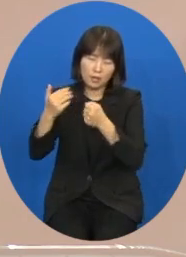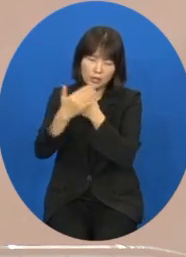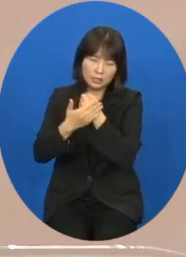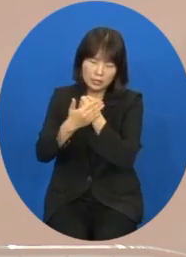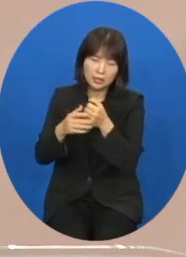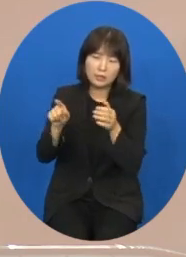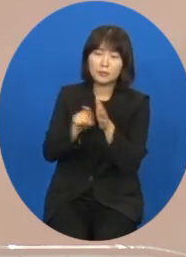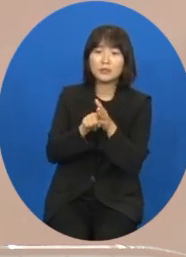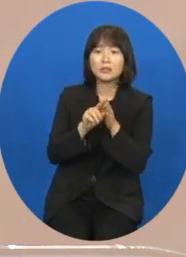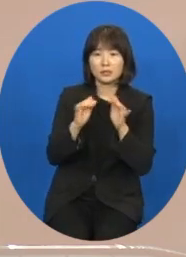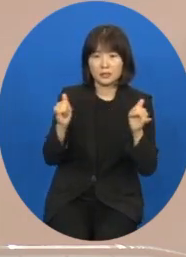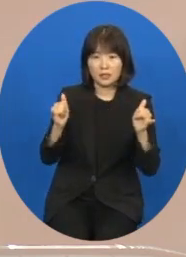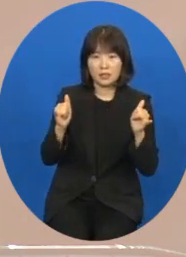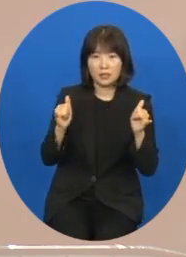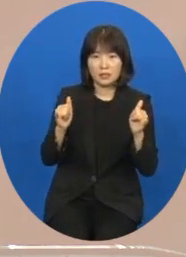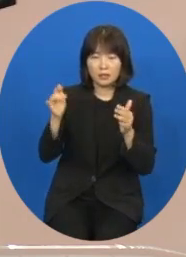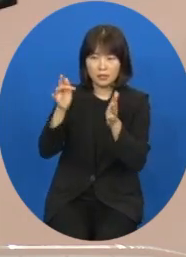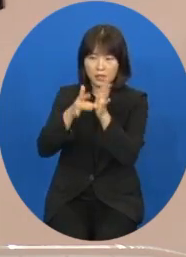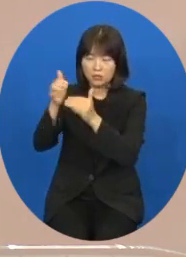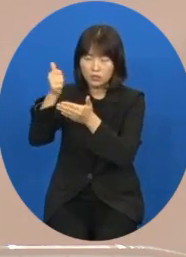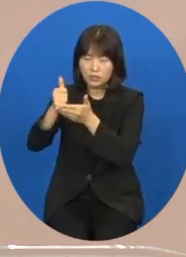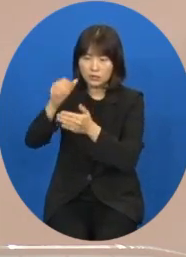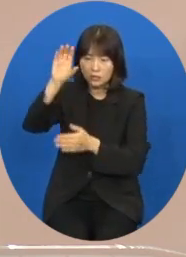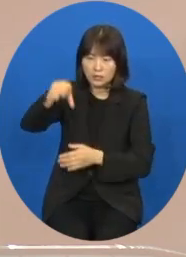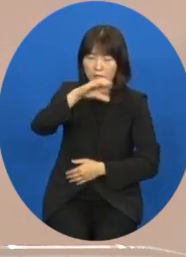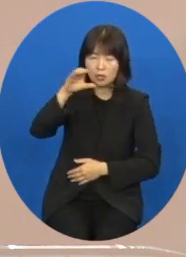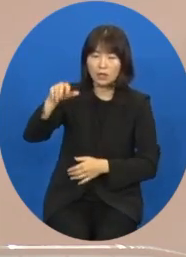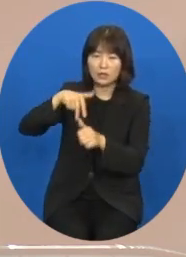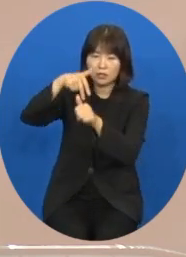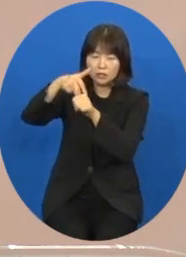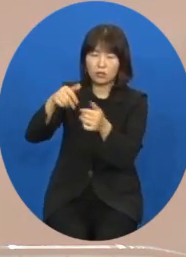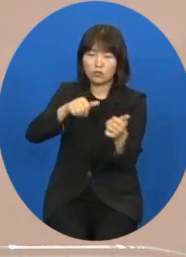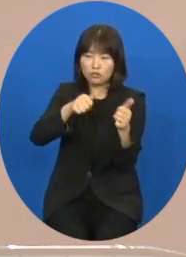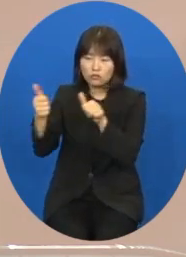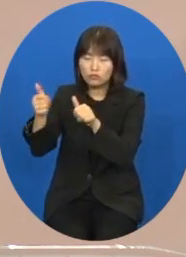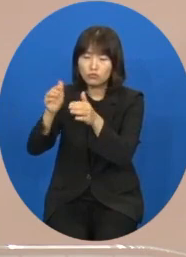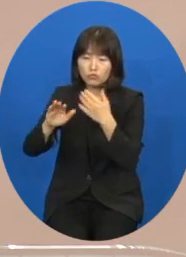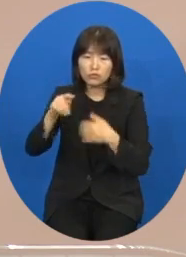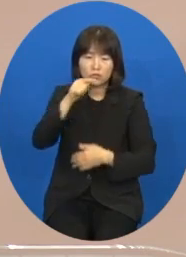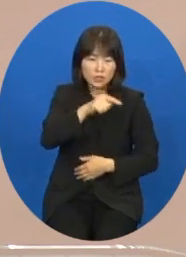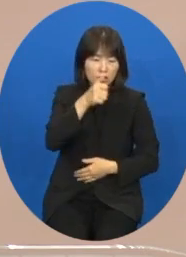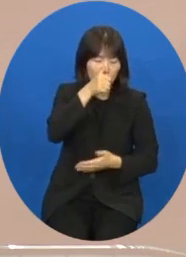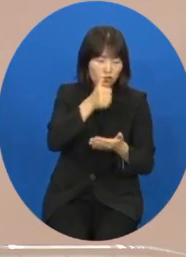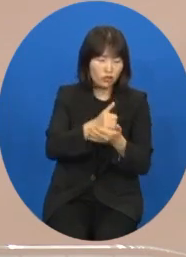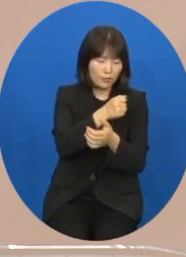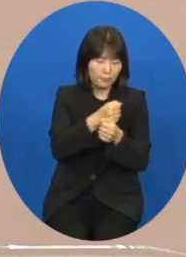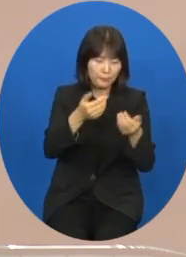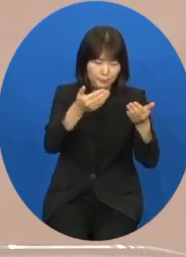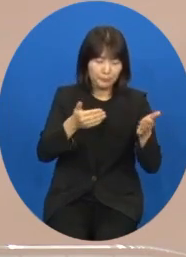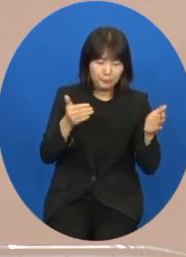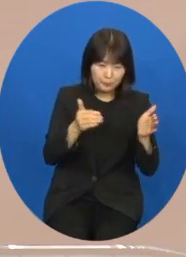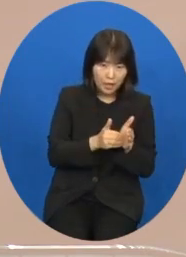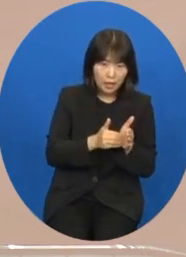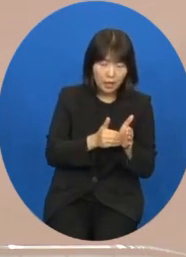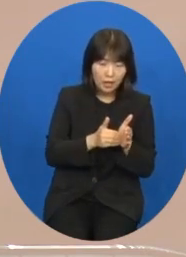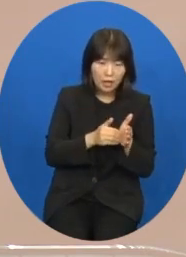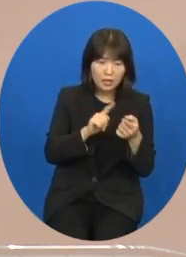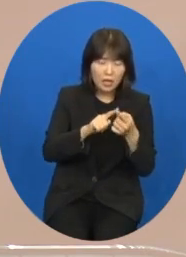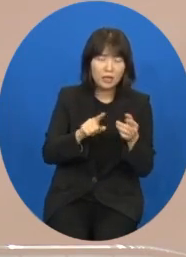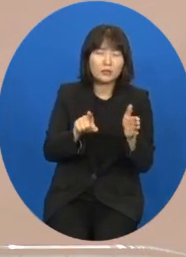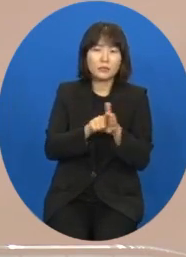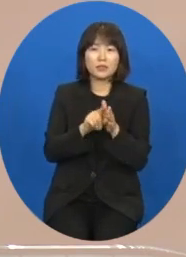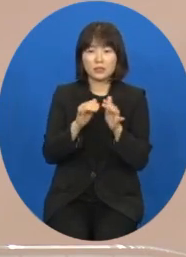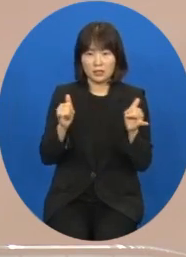사람, 예수님이 십자가에 죽으셔서 내 죄가 사함받았다, 이것이 믿어진 사람,